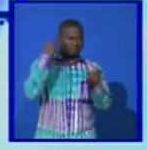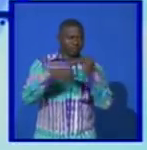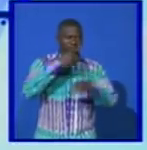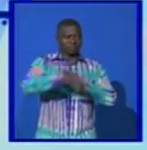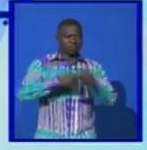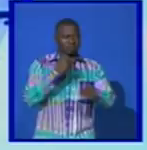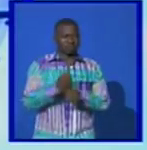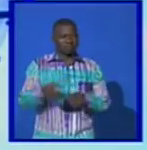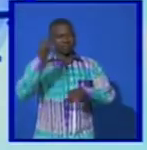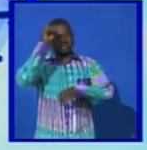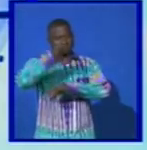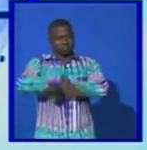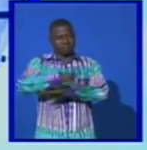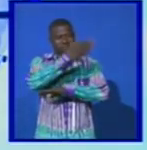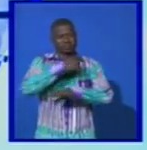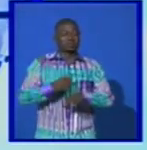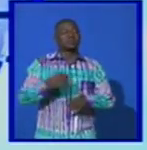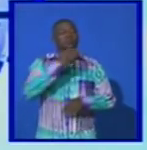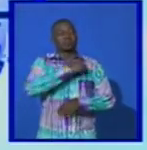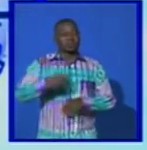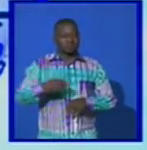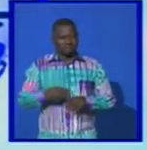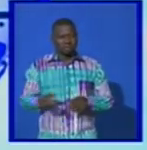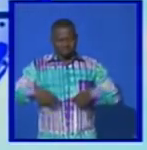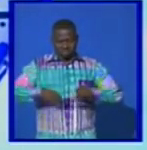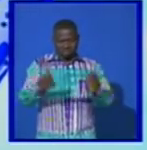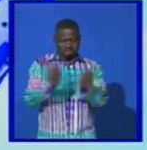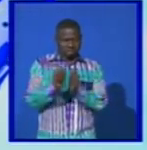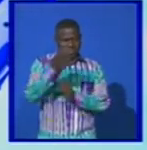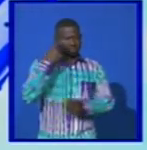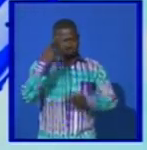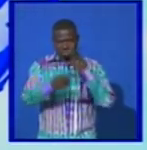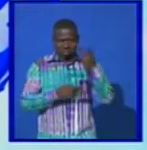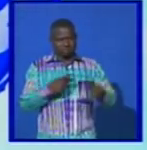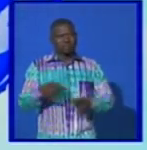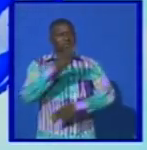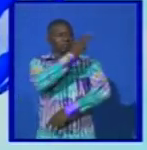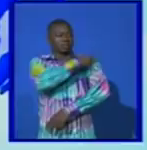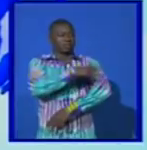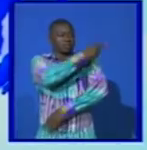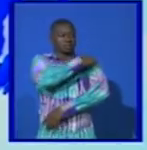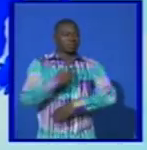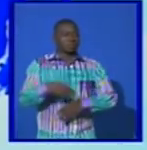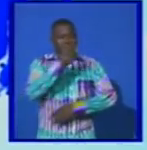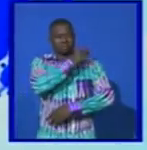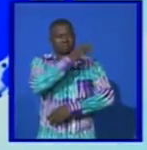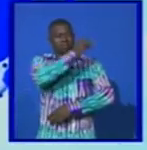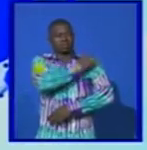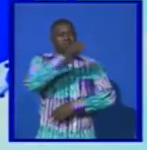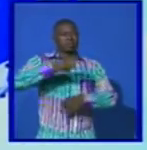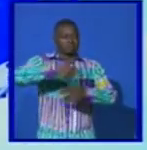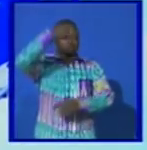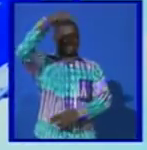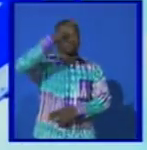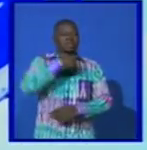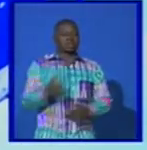s'est poursuivie avec une visite à l'hôpital Yalagado Ouédraogo, une démarche de solidarité et de réconfort aux malades en cette période de